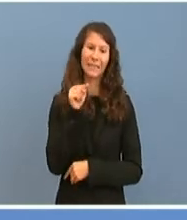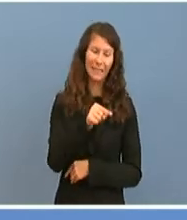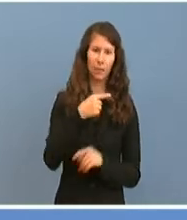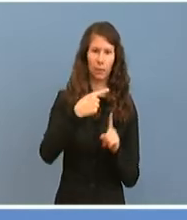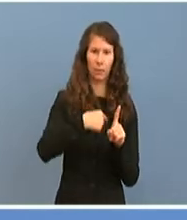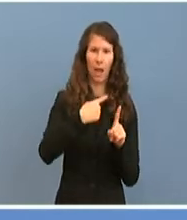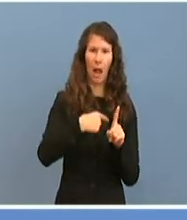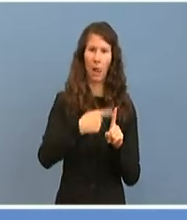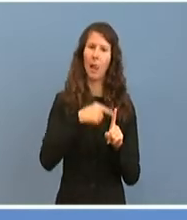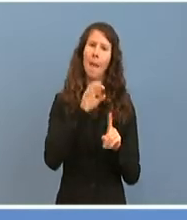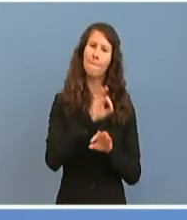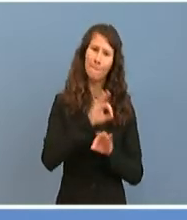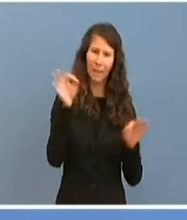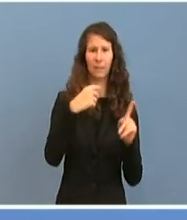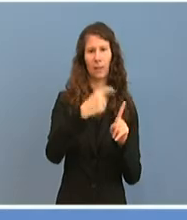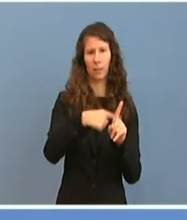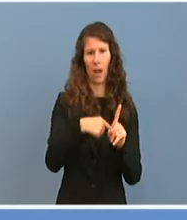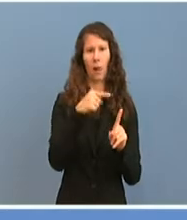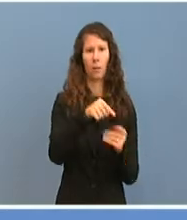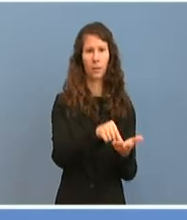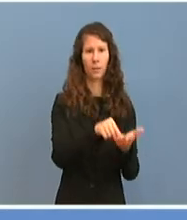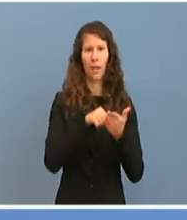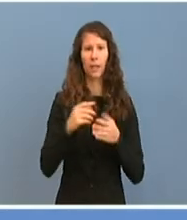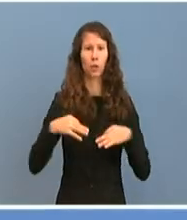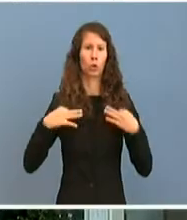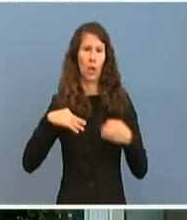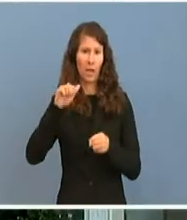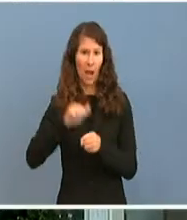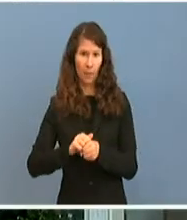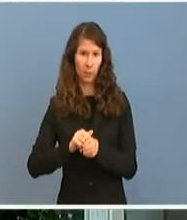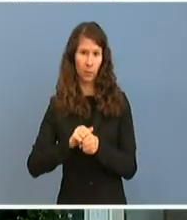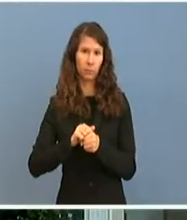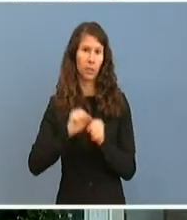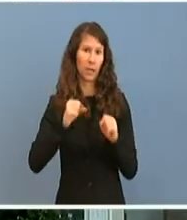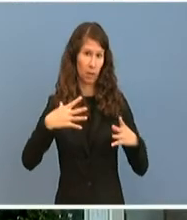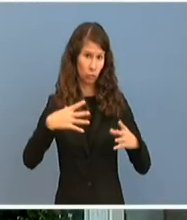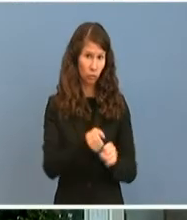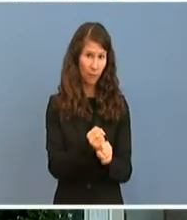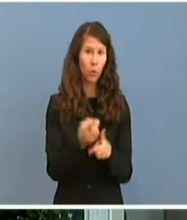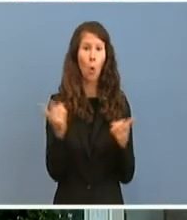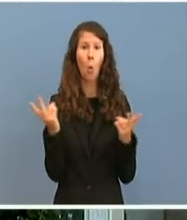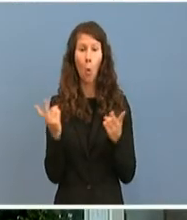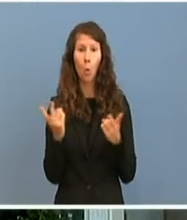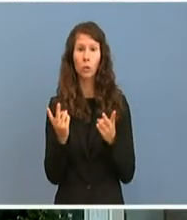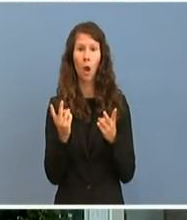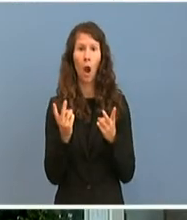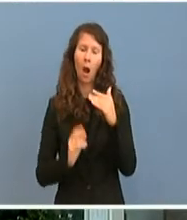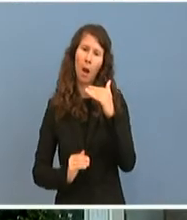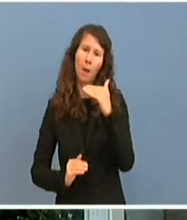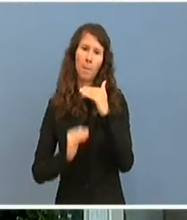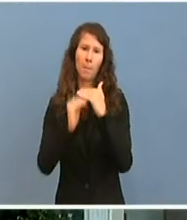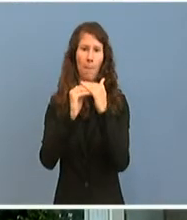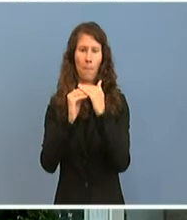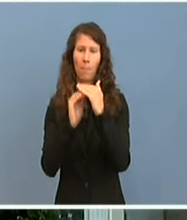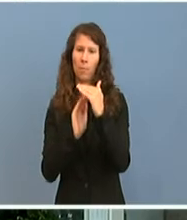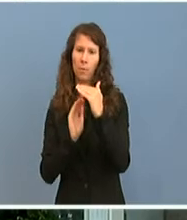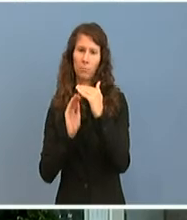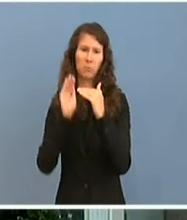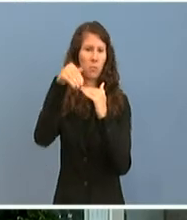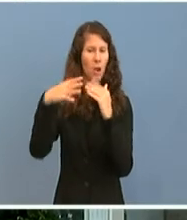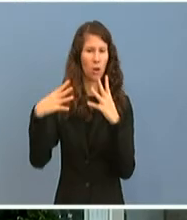jede andere zeigt, was können die Gesundheitsämter noch leisten und ab wann sind sie überfordert. Und zurzeit haben wir